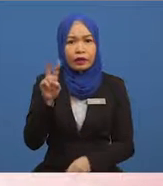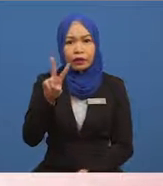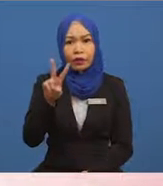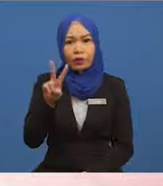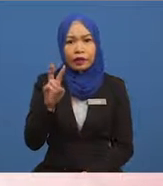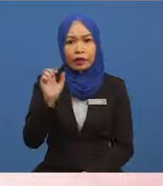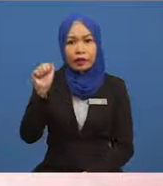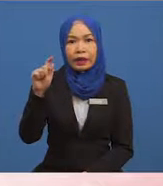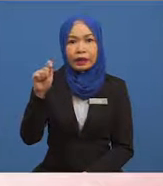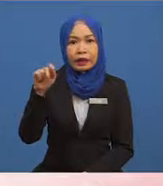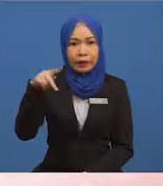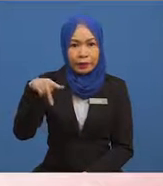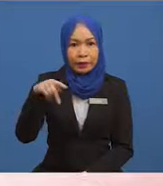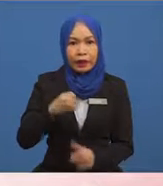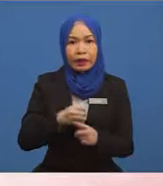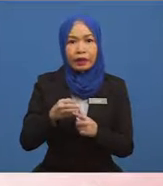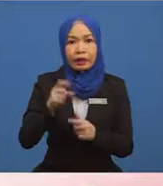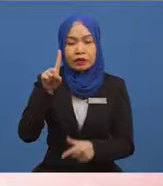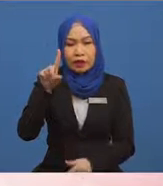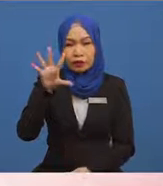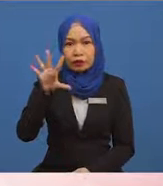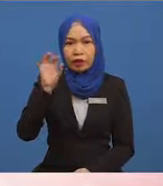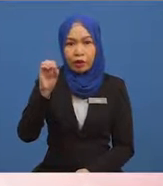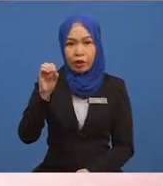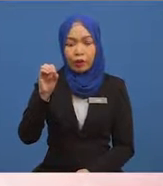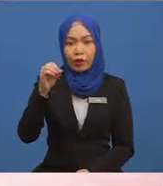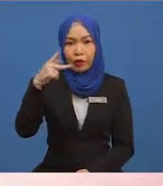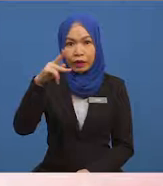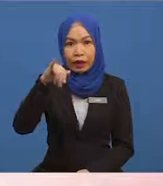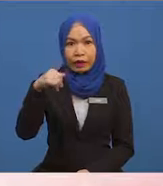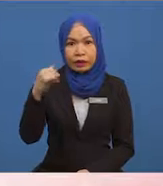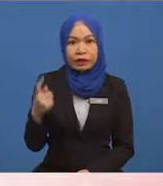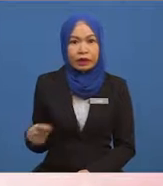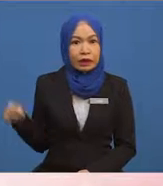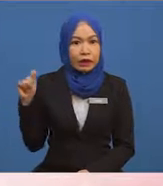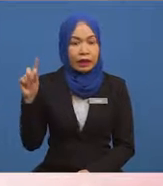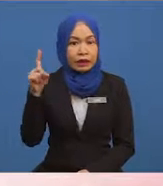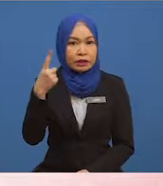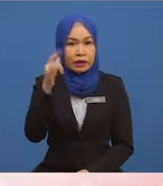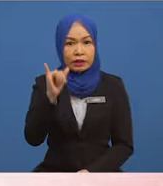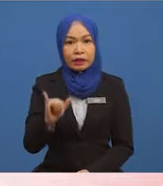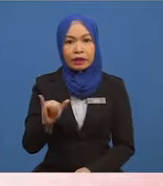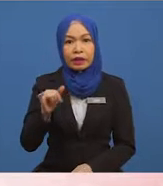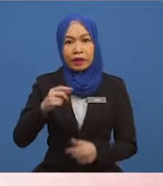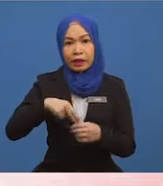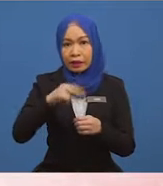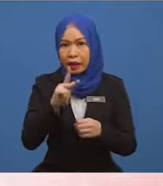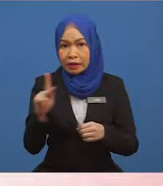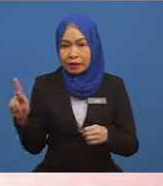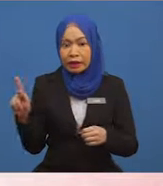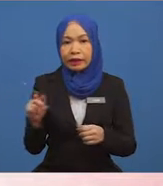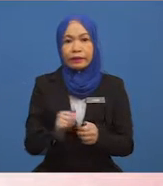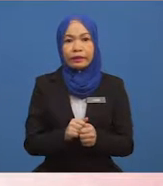atau 150 kilojoule tenaga sahaja yang dihasilkan. Asid laktik